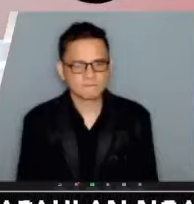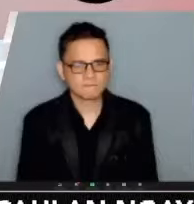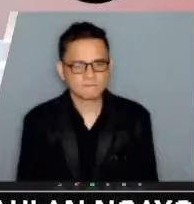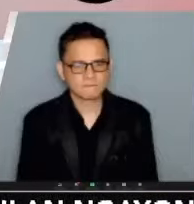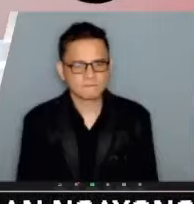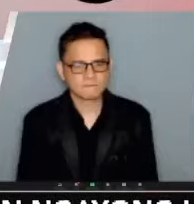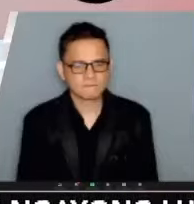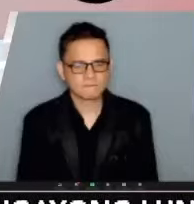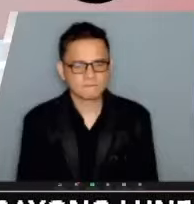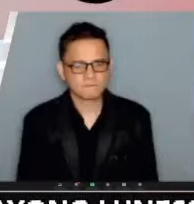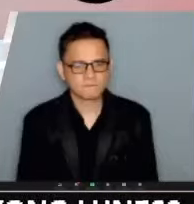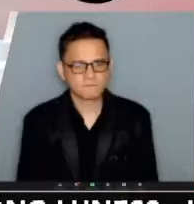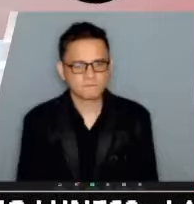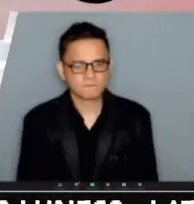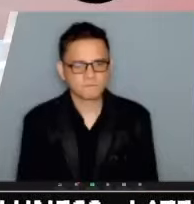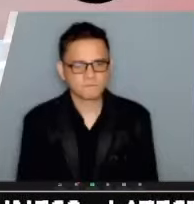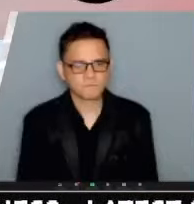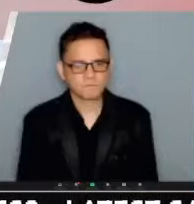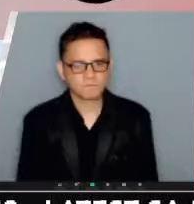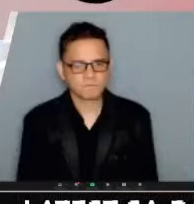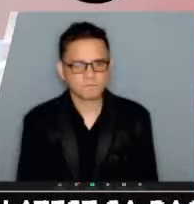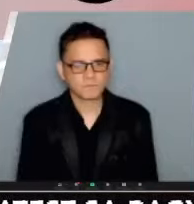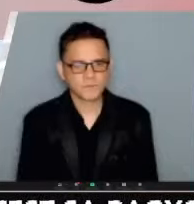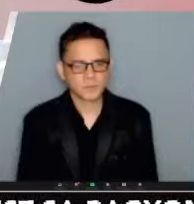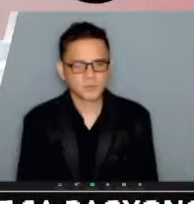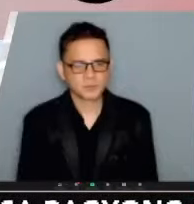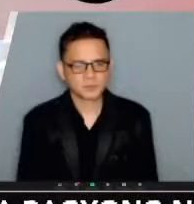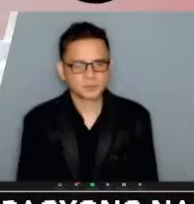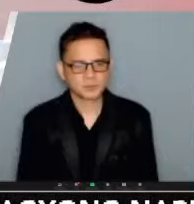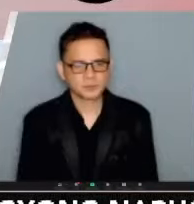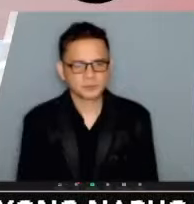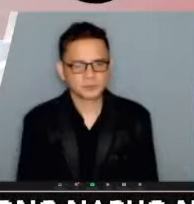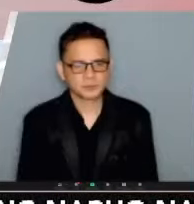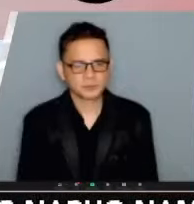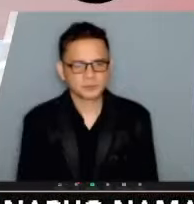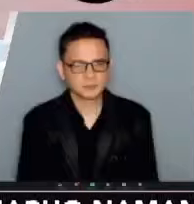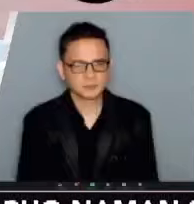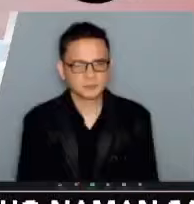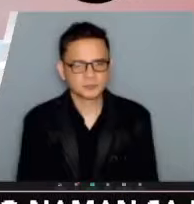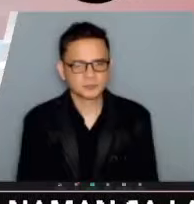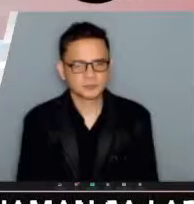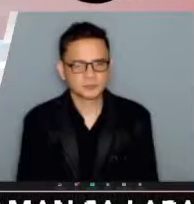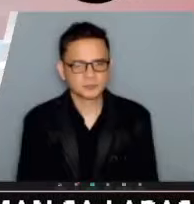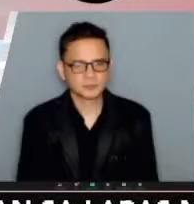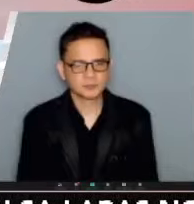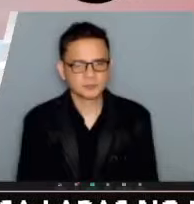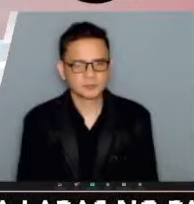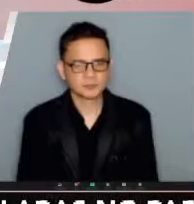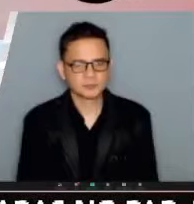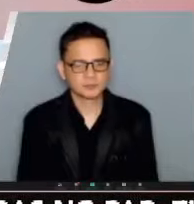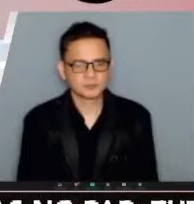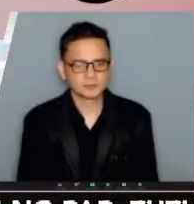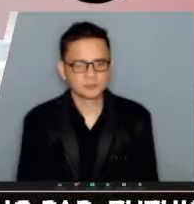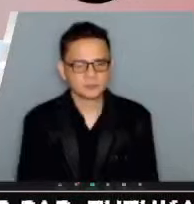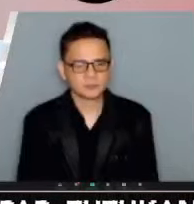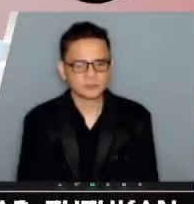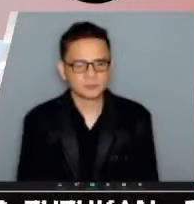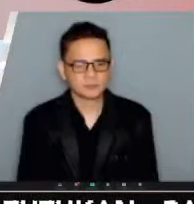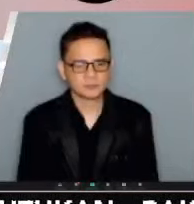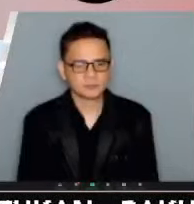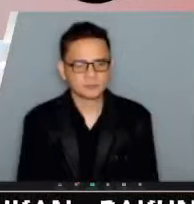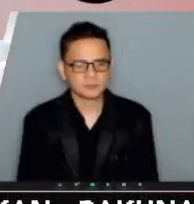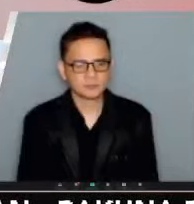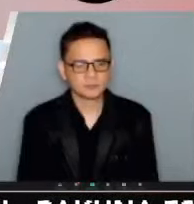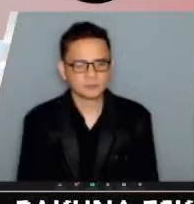repatriation na sila. Pero paman, inaayos pa rin ang ating mga tanggapan doon sa mga migrant workers at assets, yung